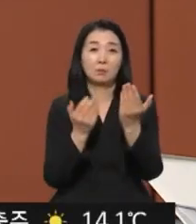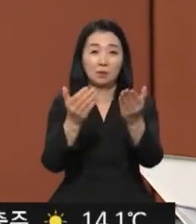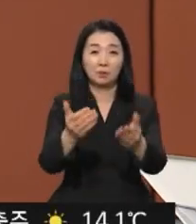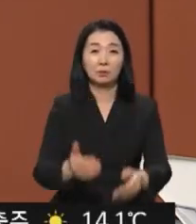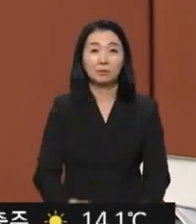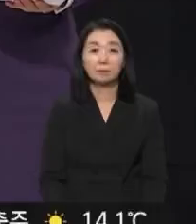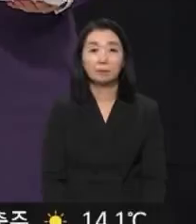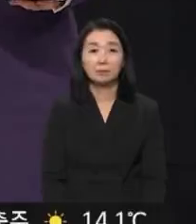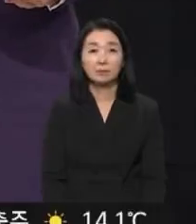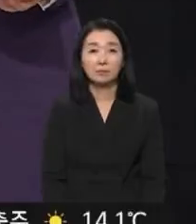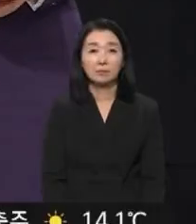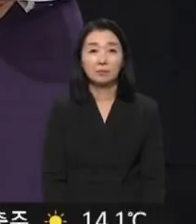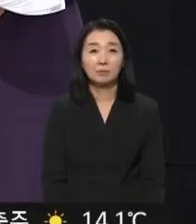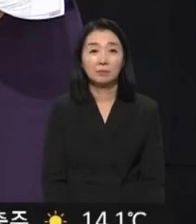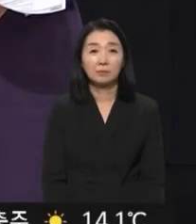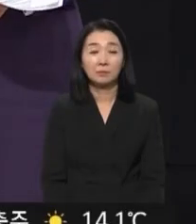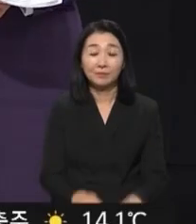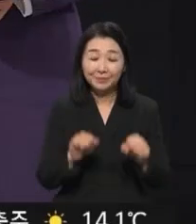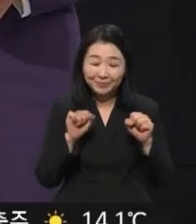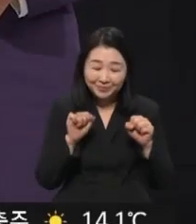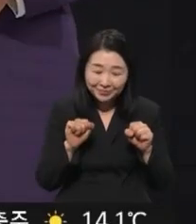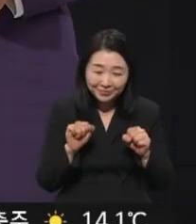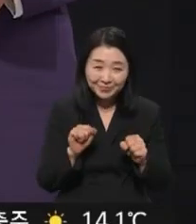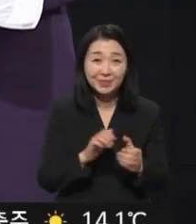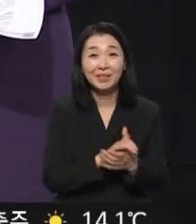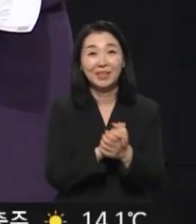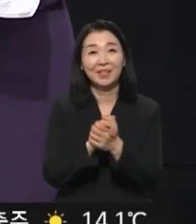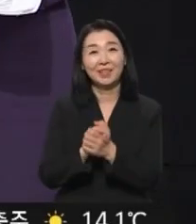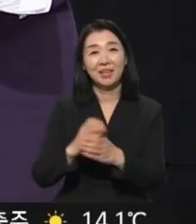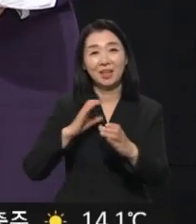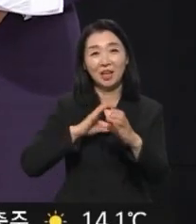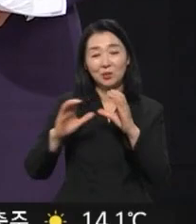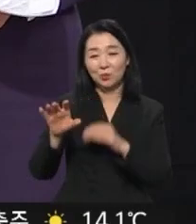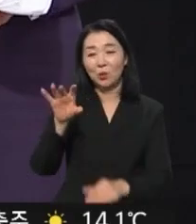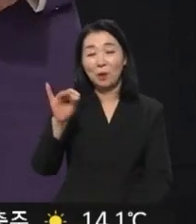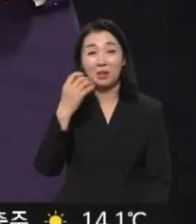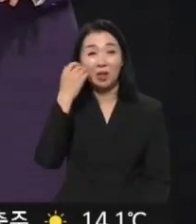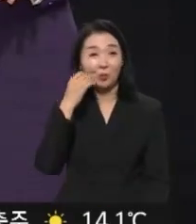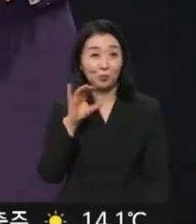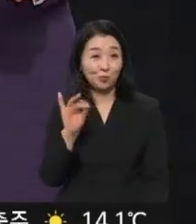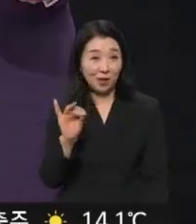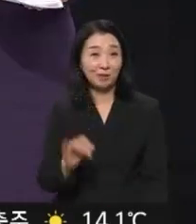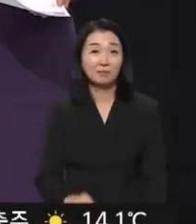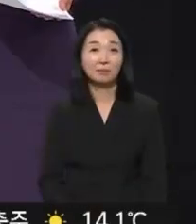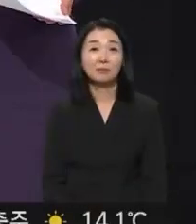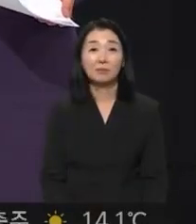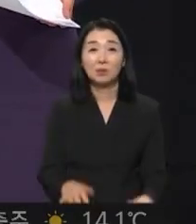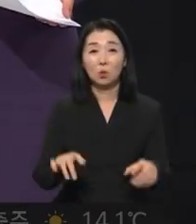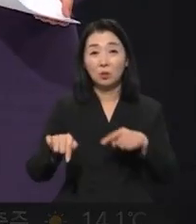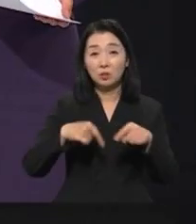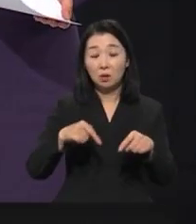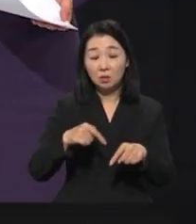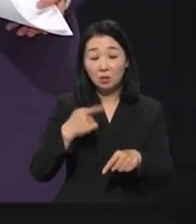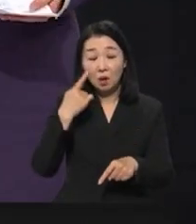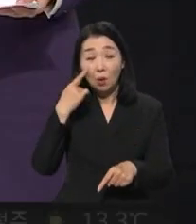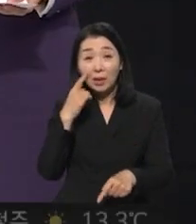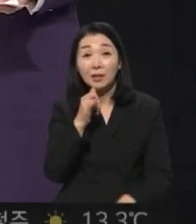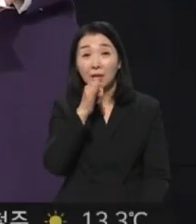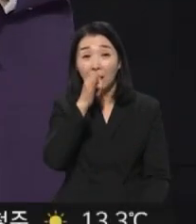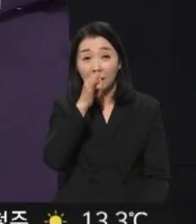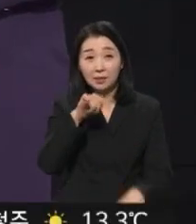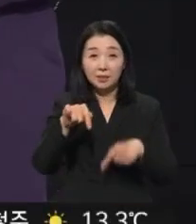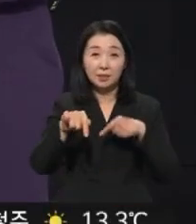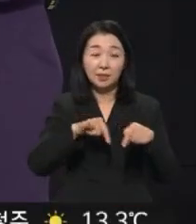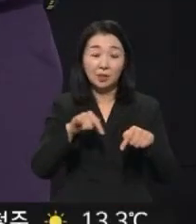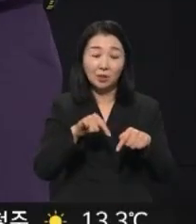정리했습니다. 네, 안녕하세요. 다정한 소통 반장 백다혜입니다. 네, 오늘은 정치권에 화제가 된 소식을